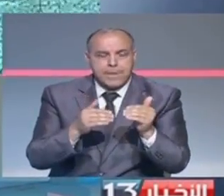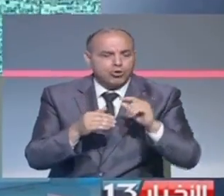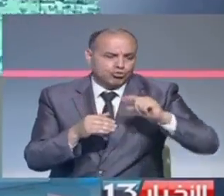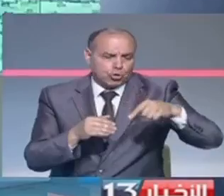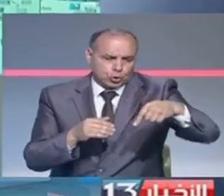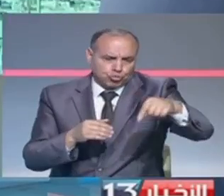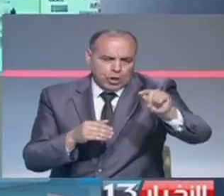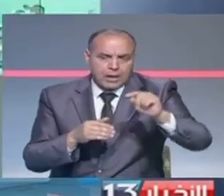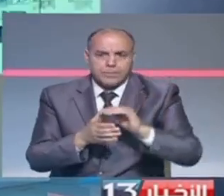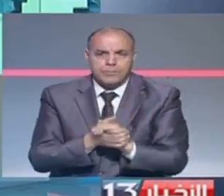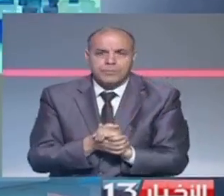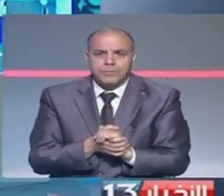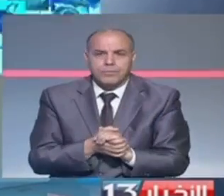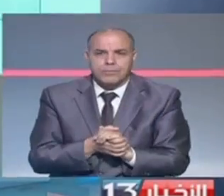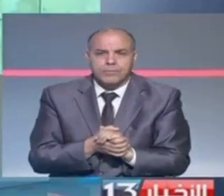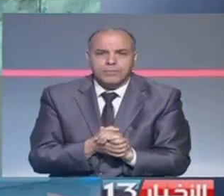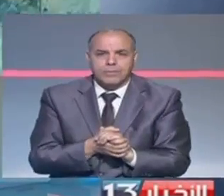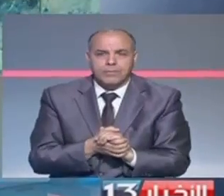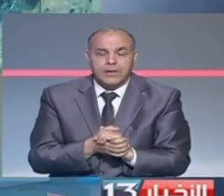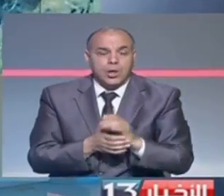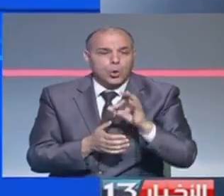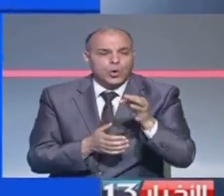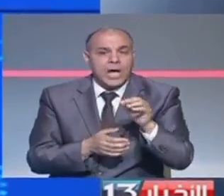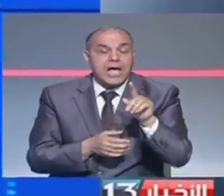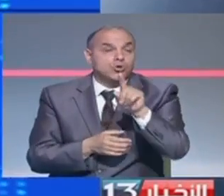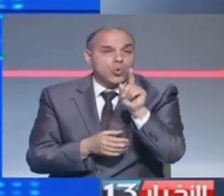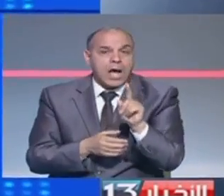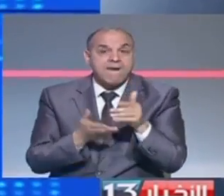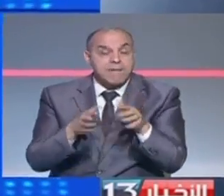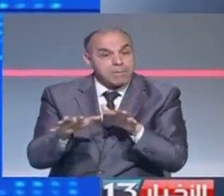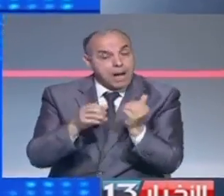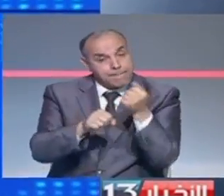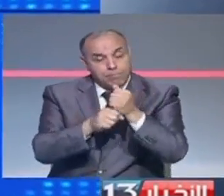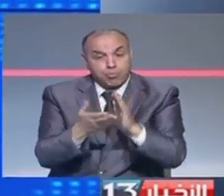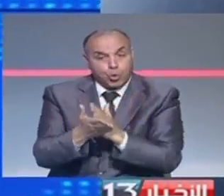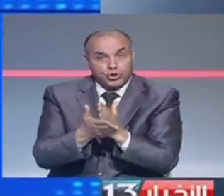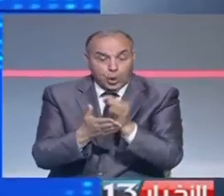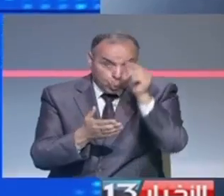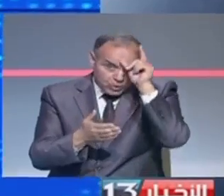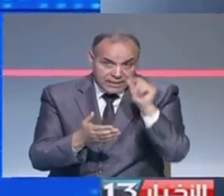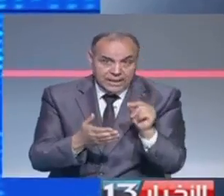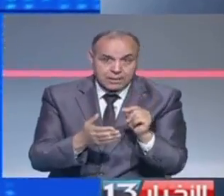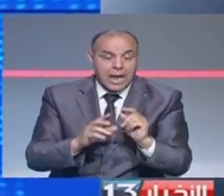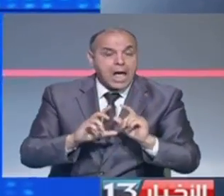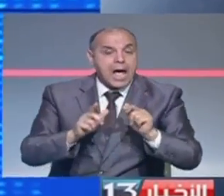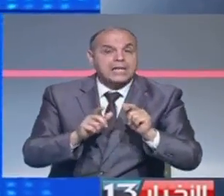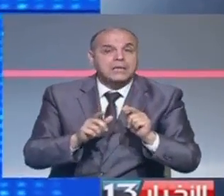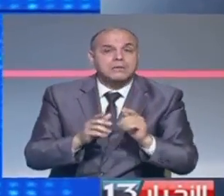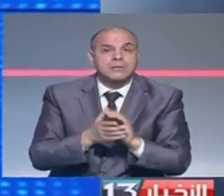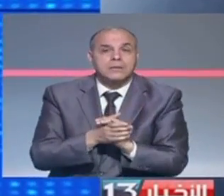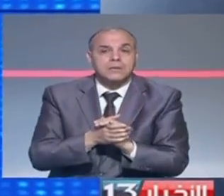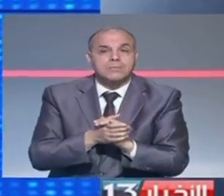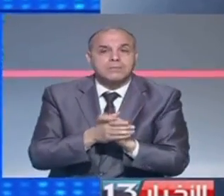انه ترك الامور على ما يرام نعم هل من مساعي لبعث مشروع مثلا وطني لتحميل اكثر ما يمكن من